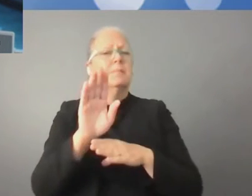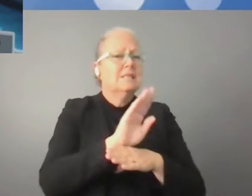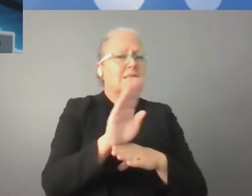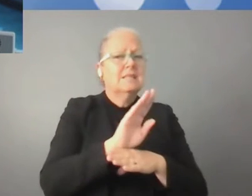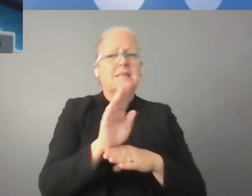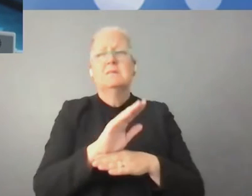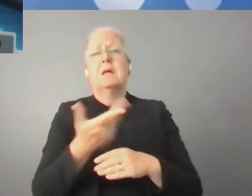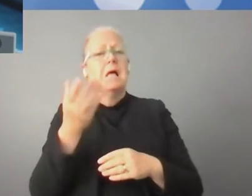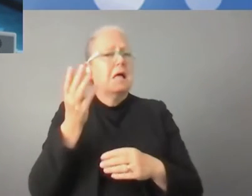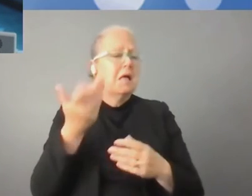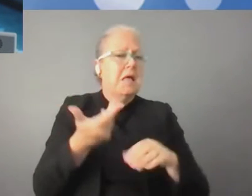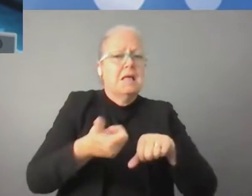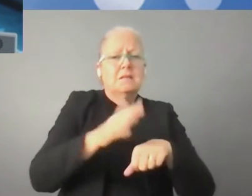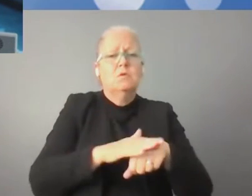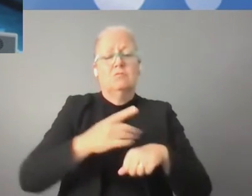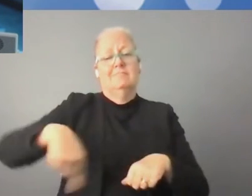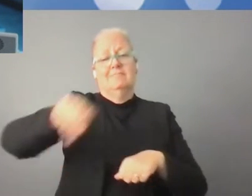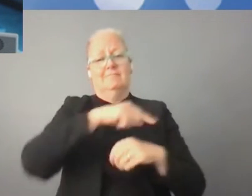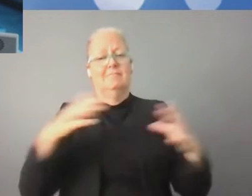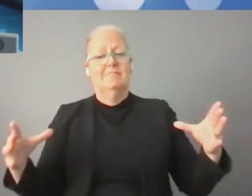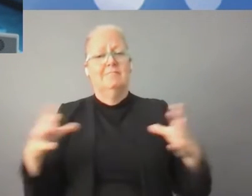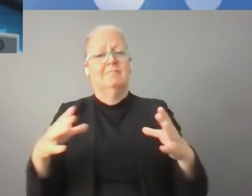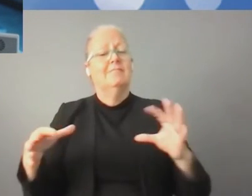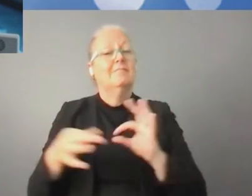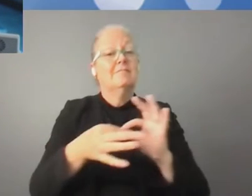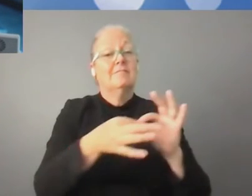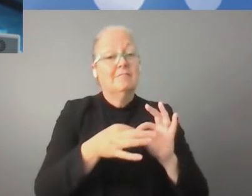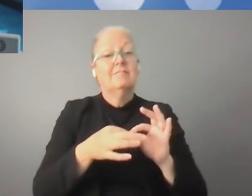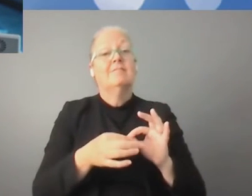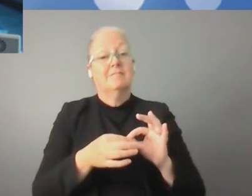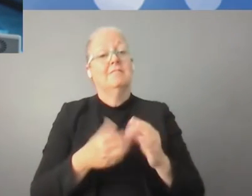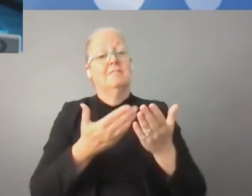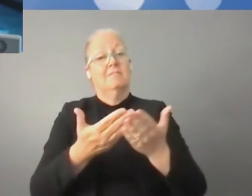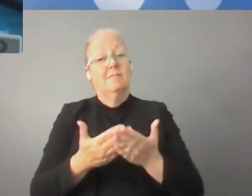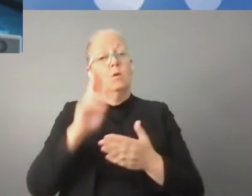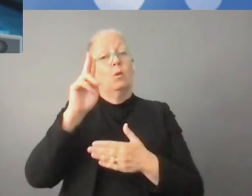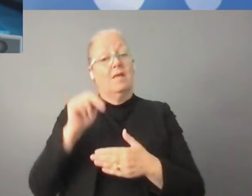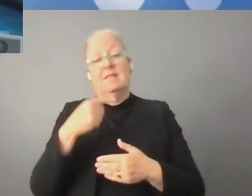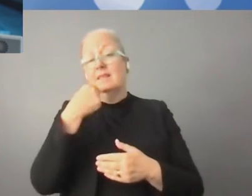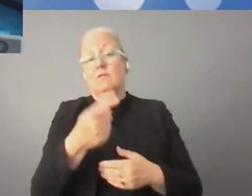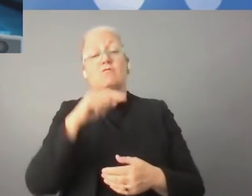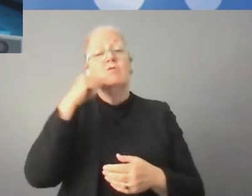со всеми заинтересованными сторонами, со всеми компаниями и сообществами.